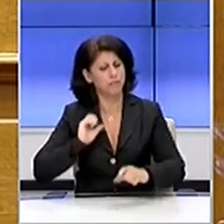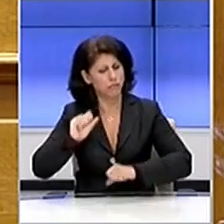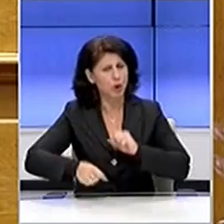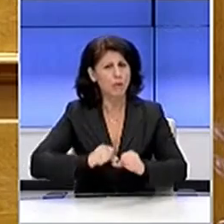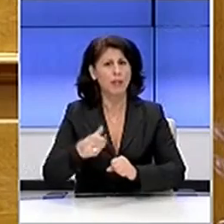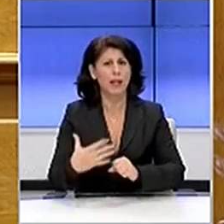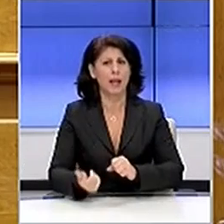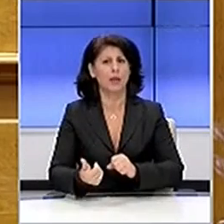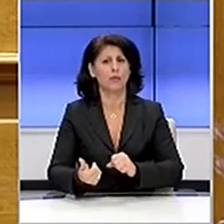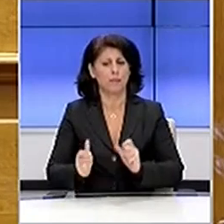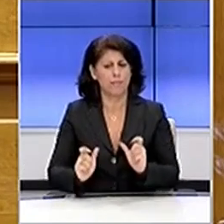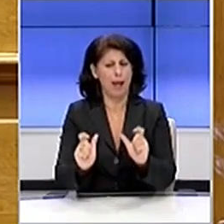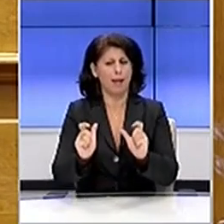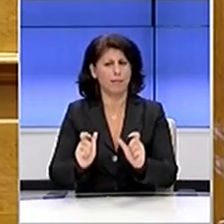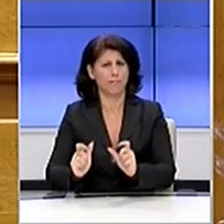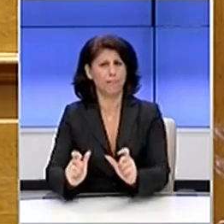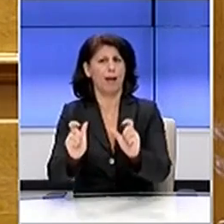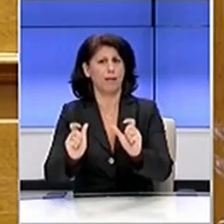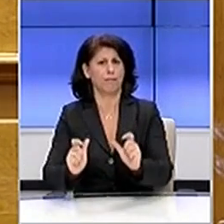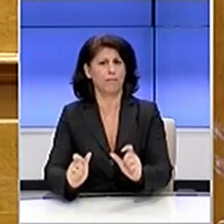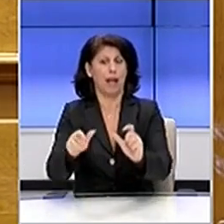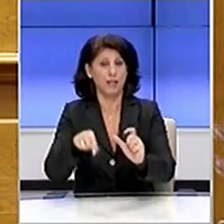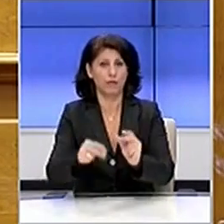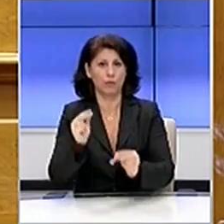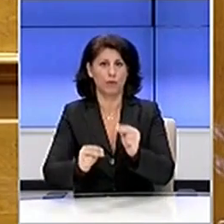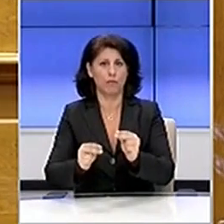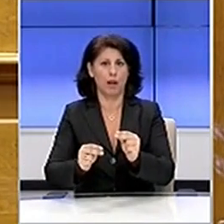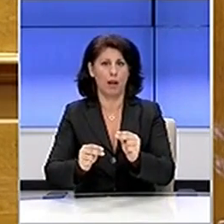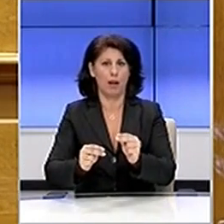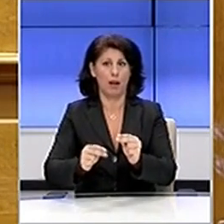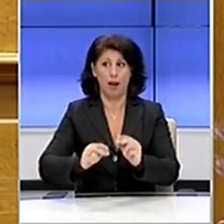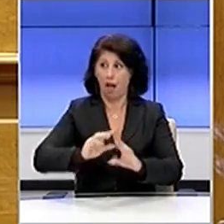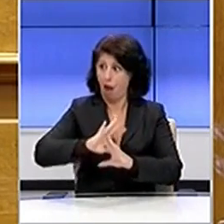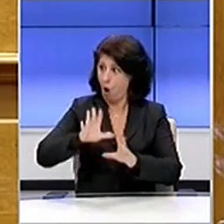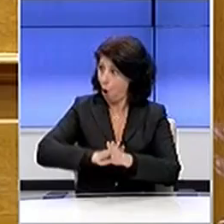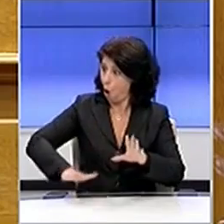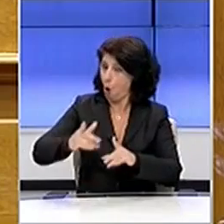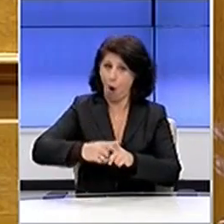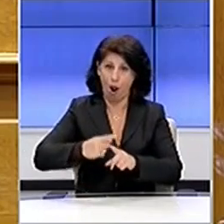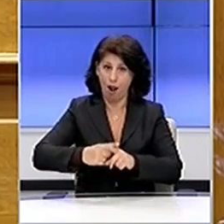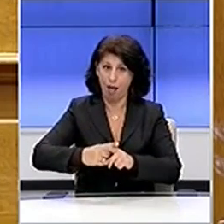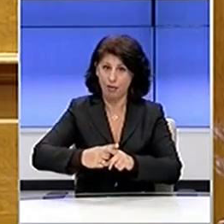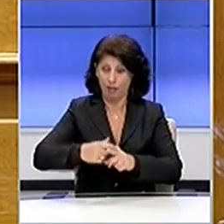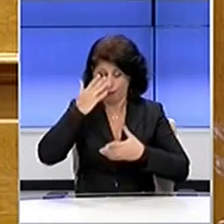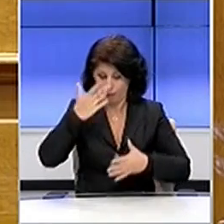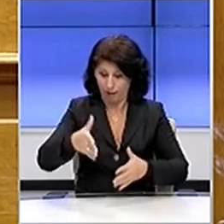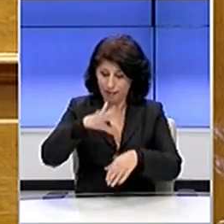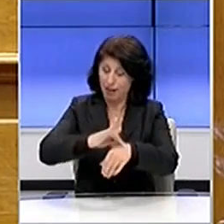βάζοντας αλλεπάλληλα αναχώματα στον υγειονομικό εχθρό παρά ότι παραδοθήκαμε σε αυτόν. Είμαι έτοιμος να